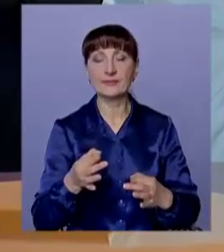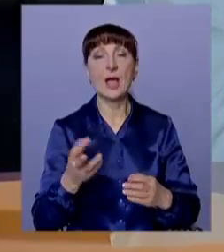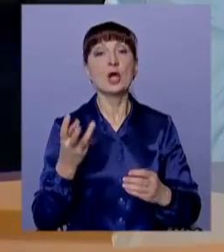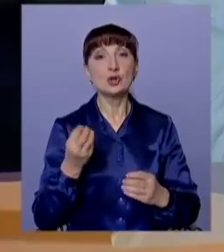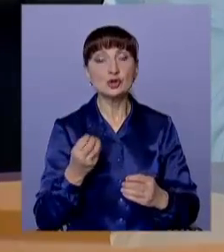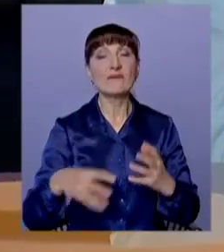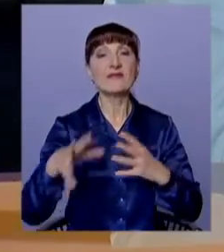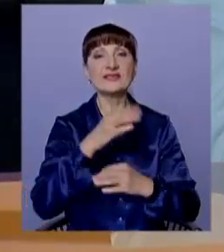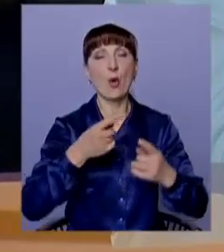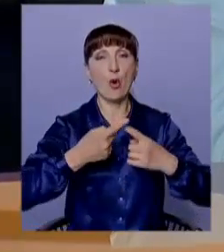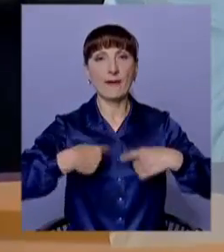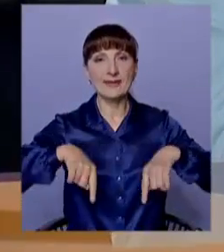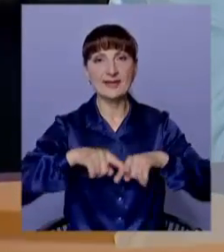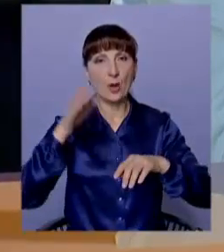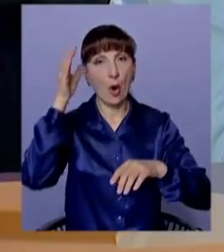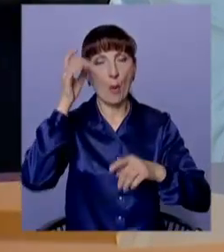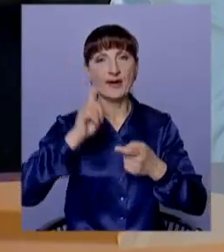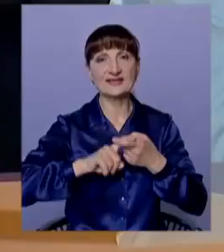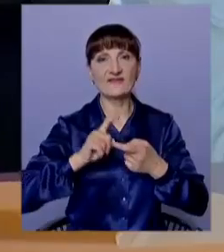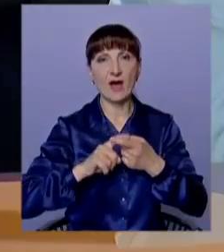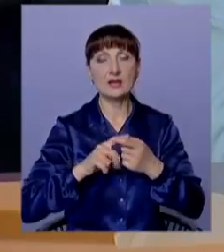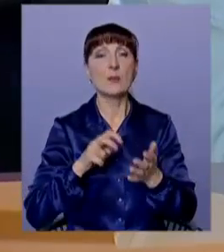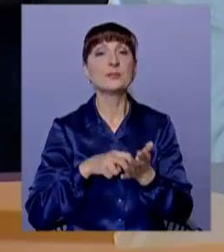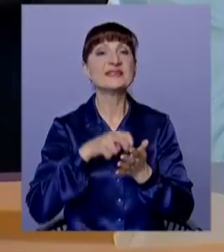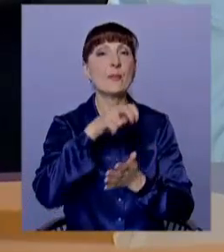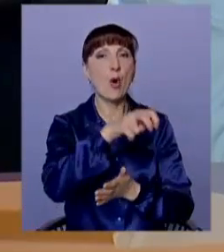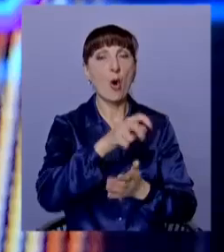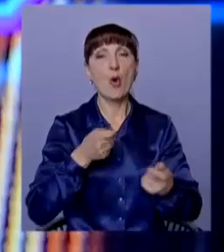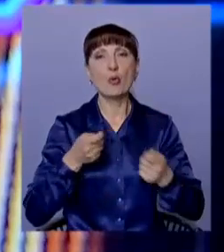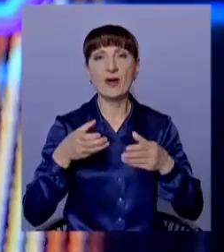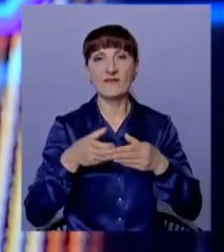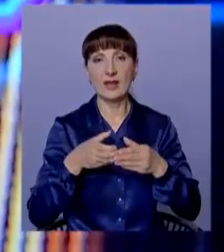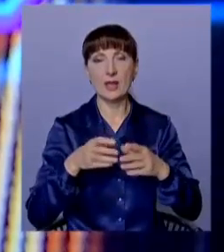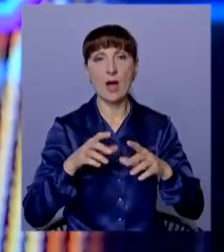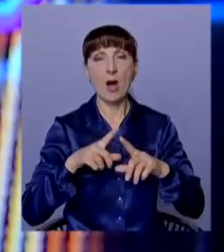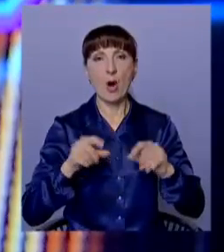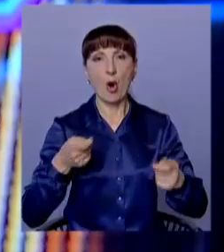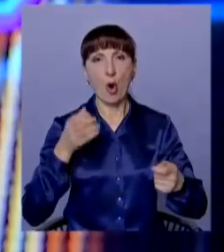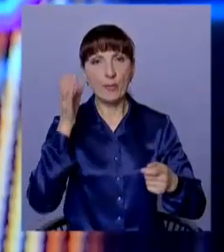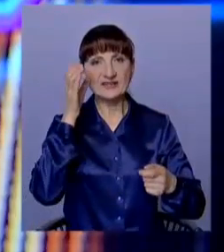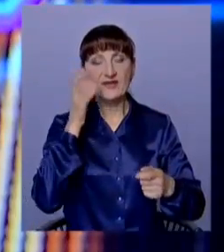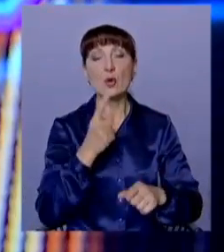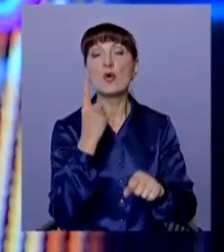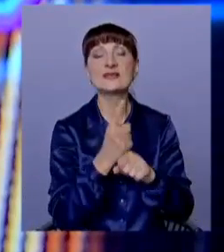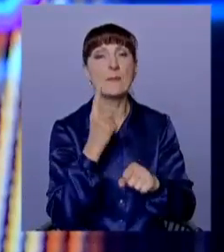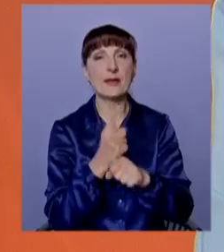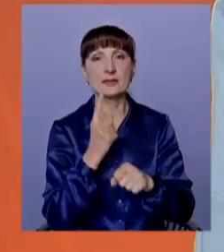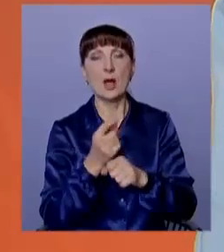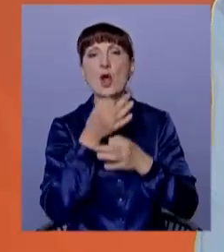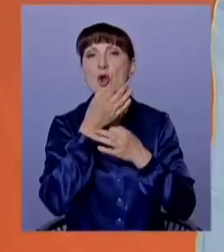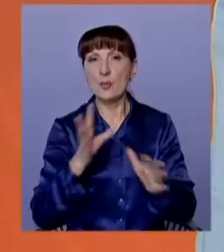во всех организациях образования доведено письмо управления образования о категорическом запрете